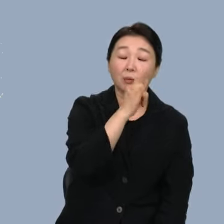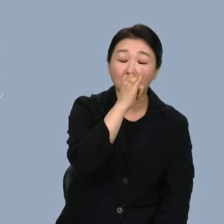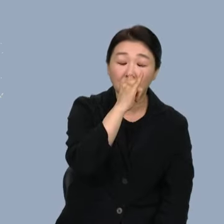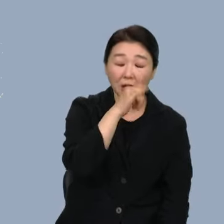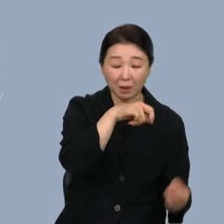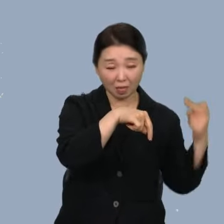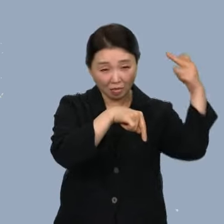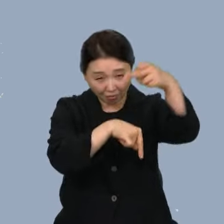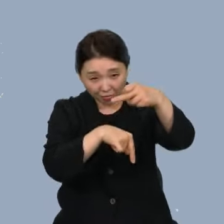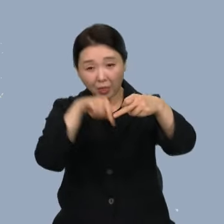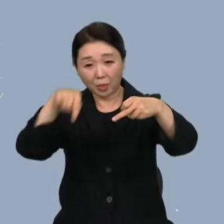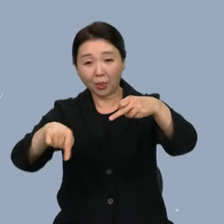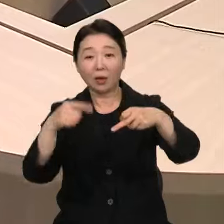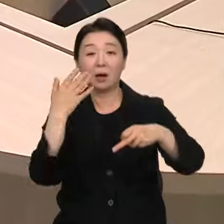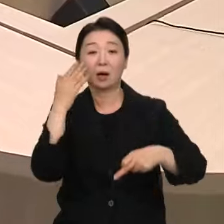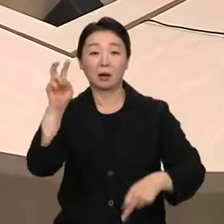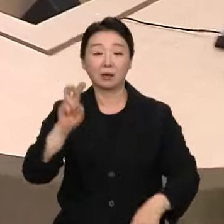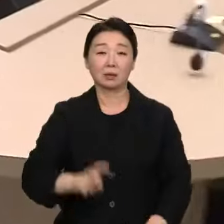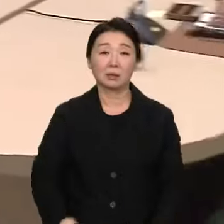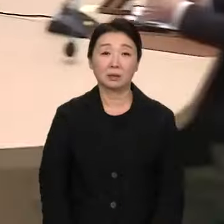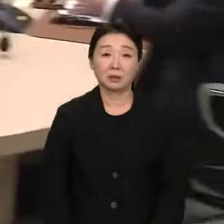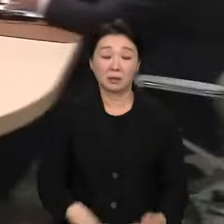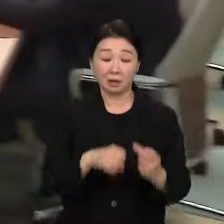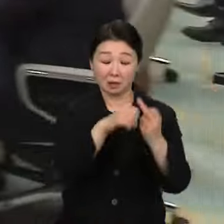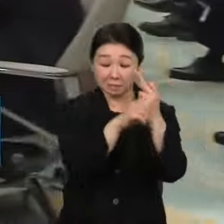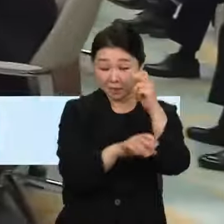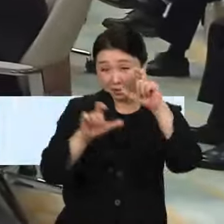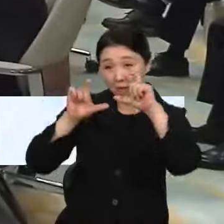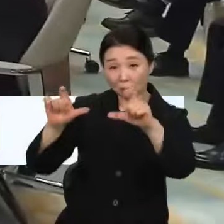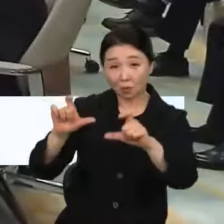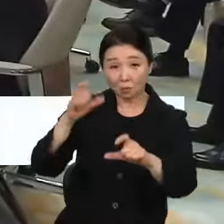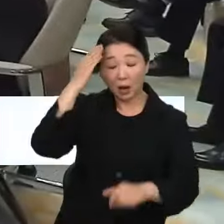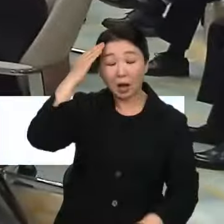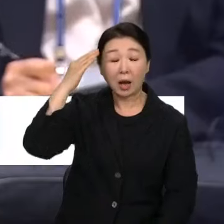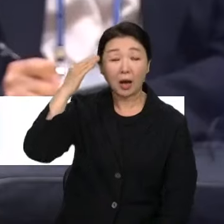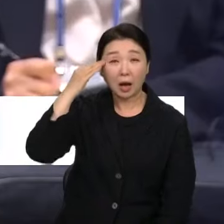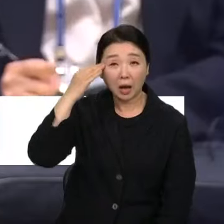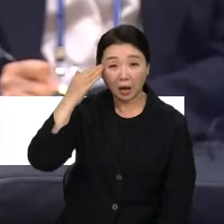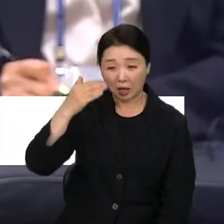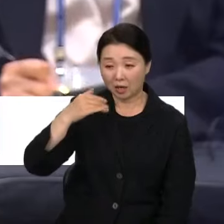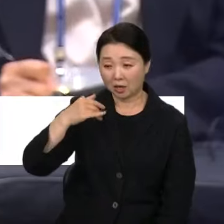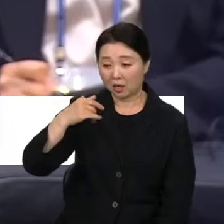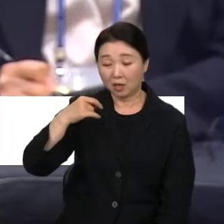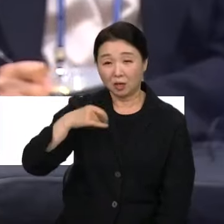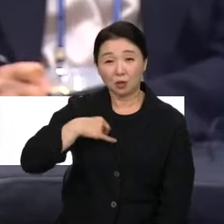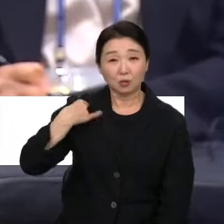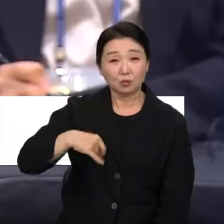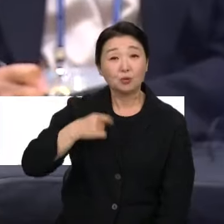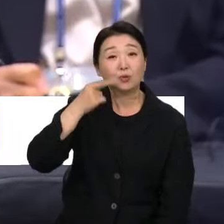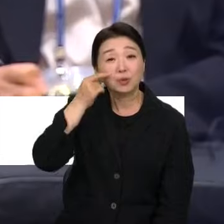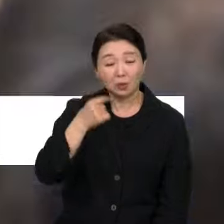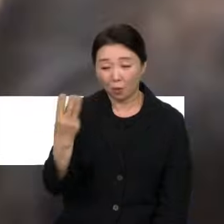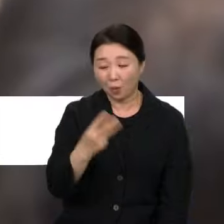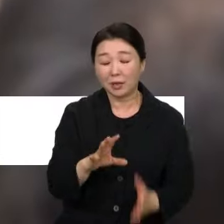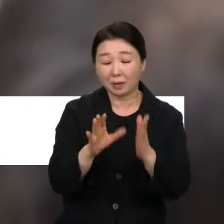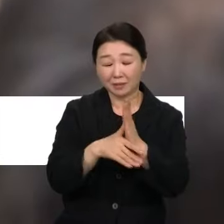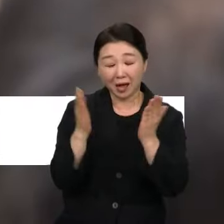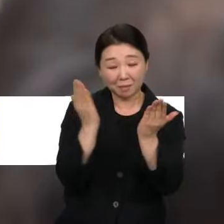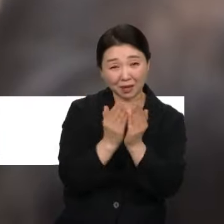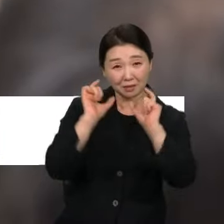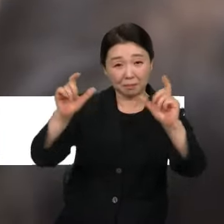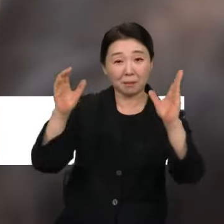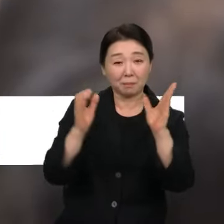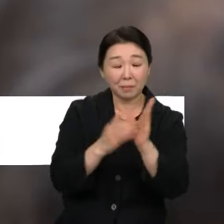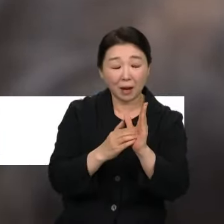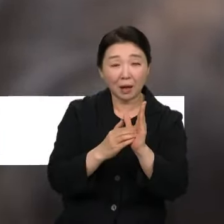떨어질 것이라고 예고했습니다. 발사 통보를 한일 중 정상회의 직전에 맞춰서 한 것은 3국의 입장차를